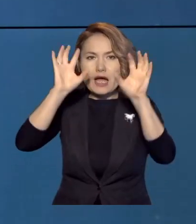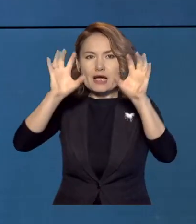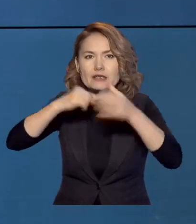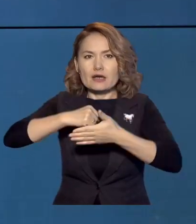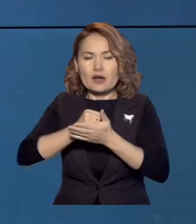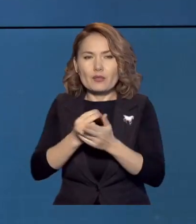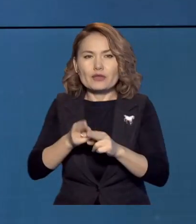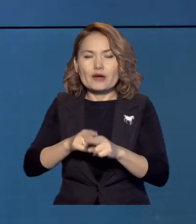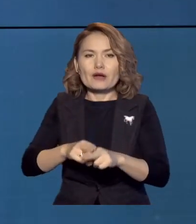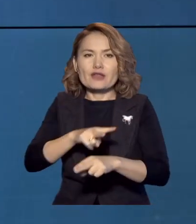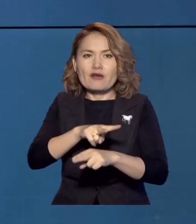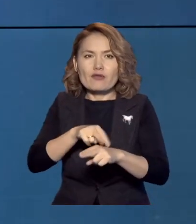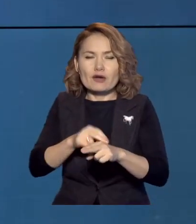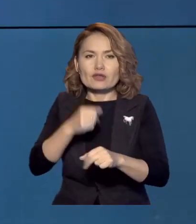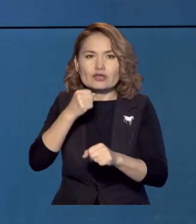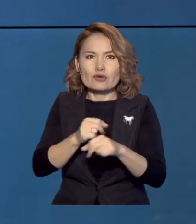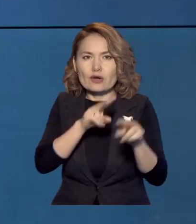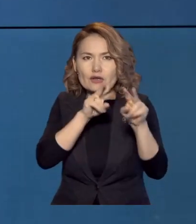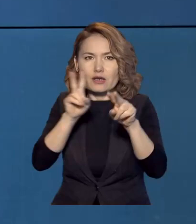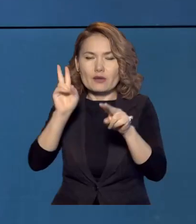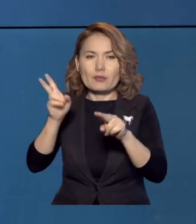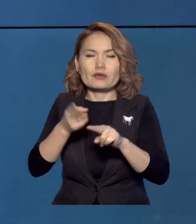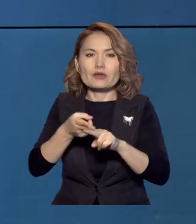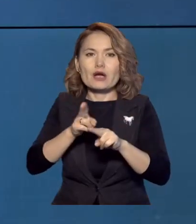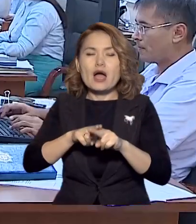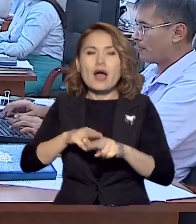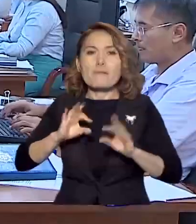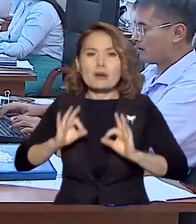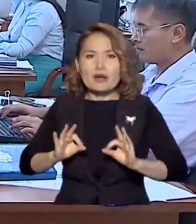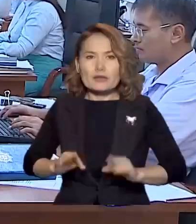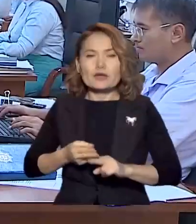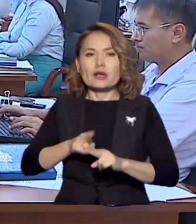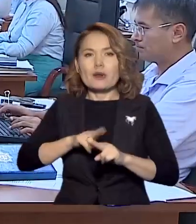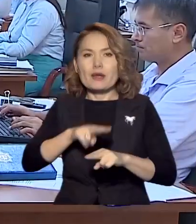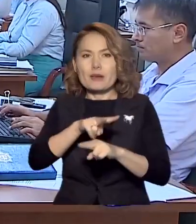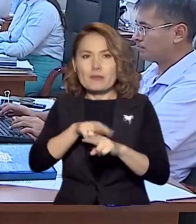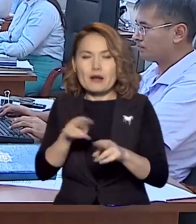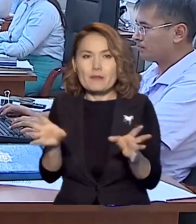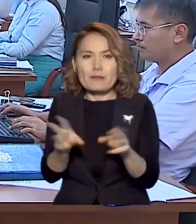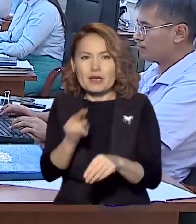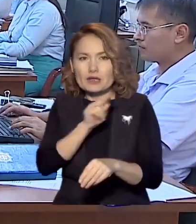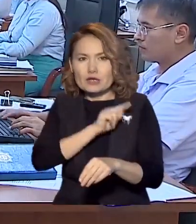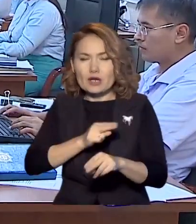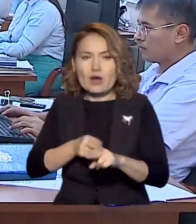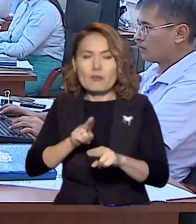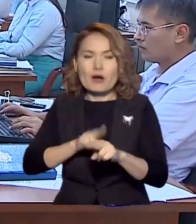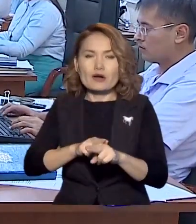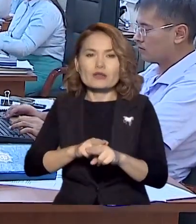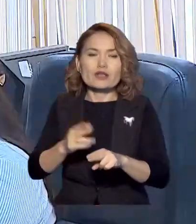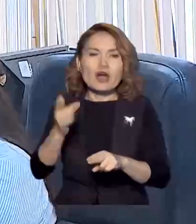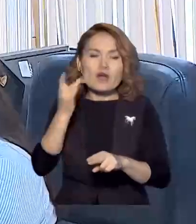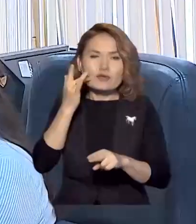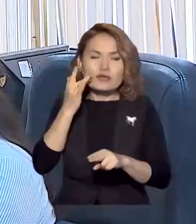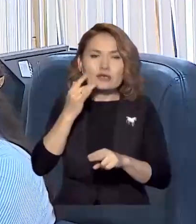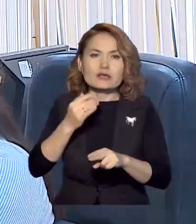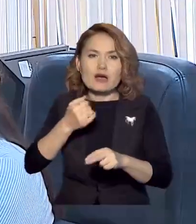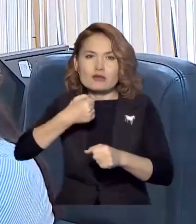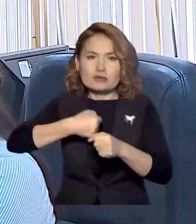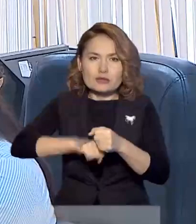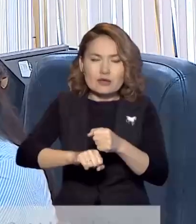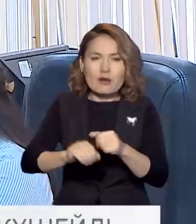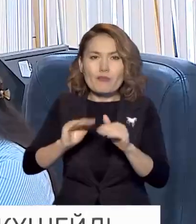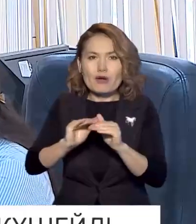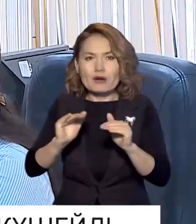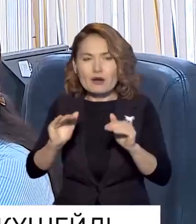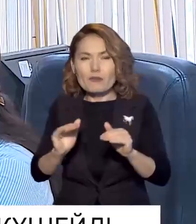ерекше қадағалау тетігі енгізілген. Яғни прокурорлар әлеуметтік және құқық қорғау органдарының іс әрекеттерін жіті бақылайды. Егер іс жүрмей